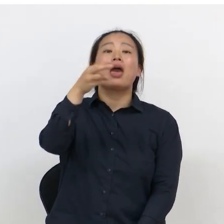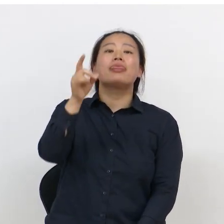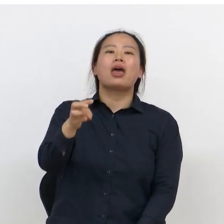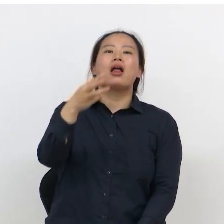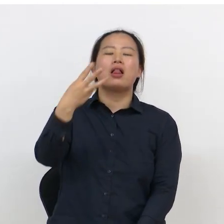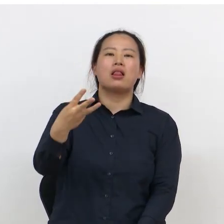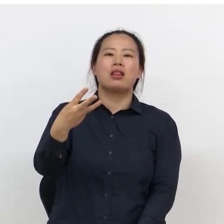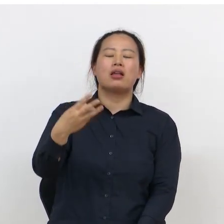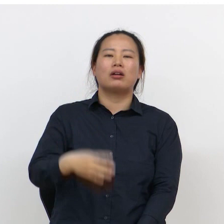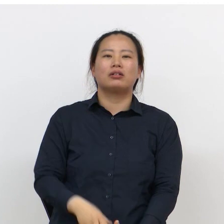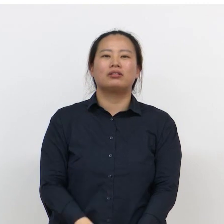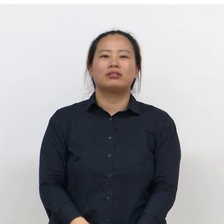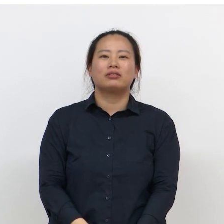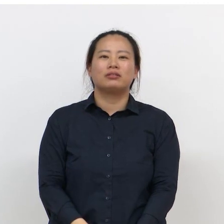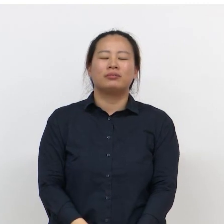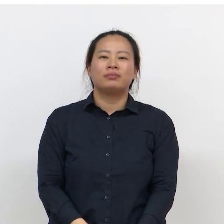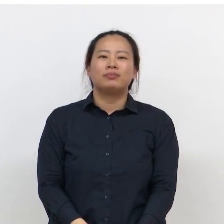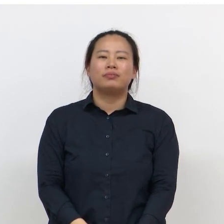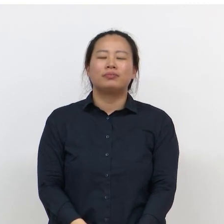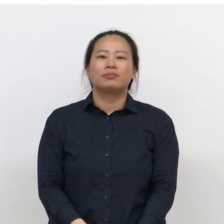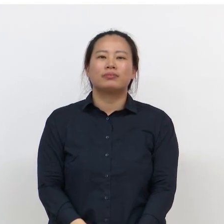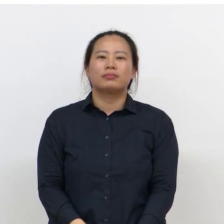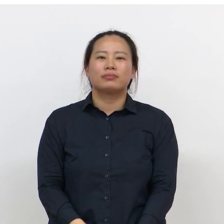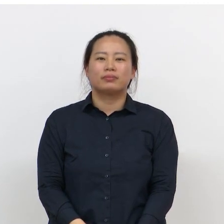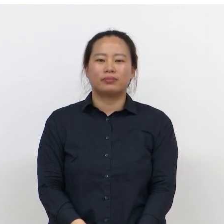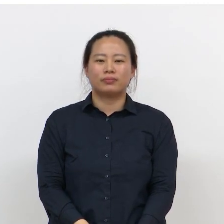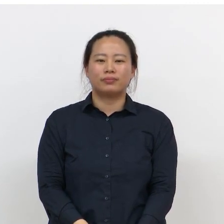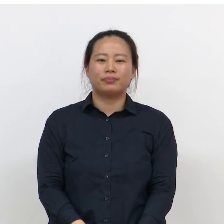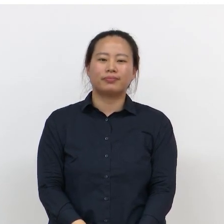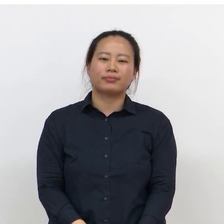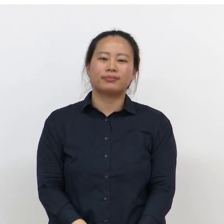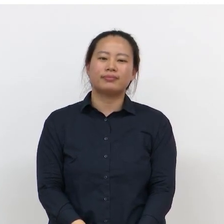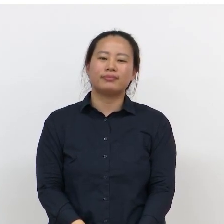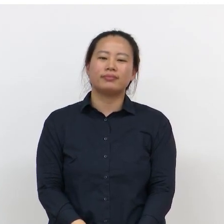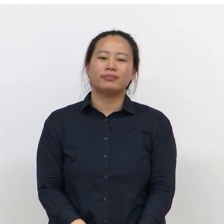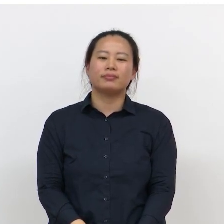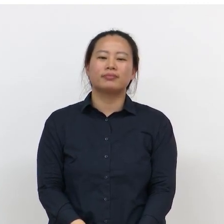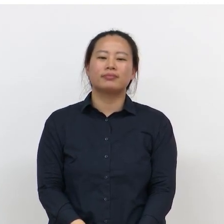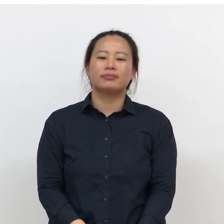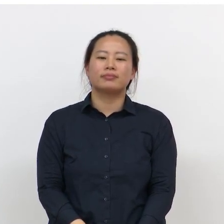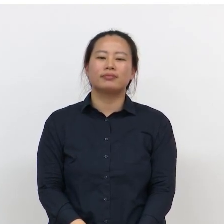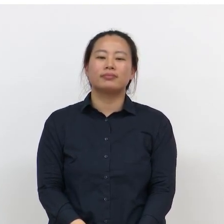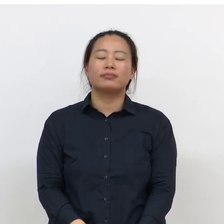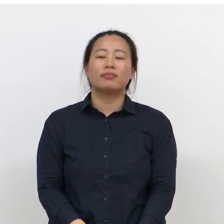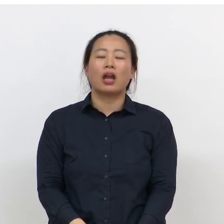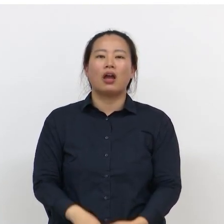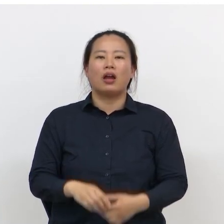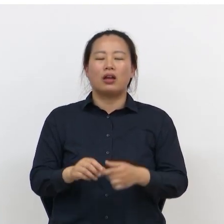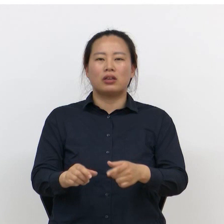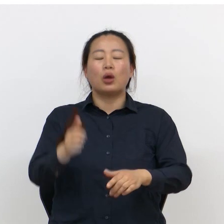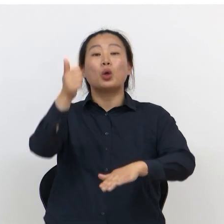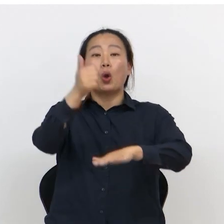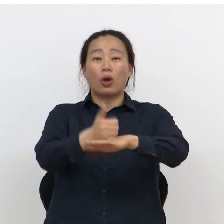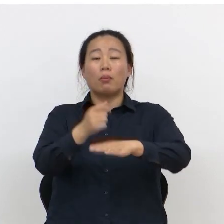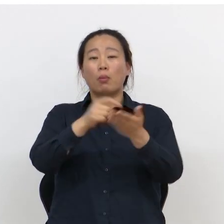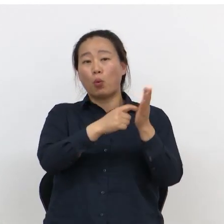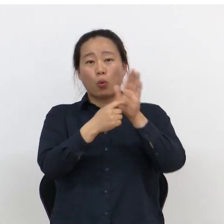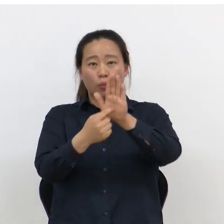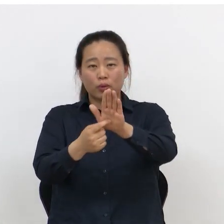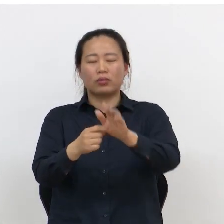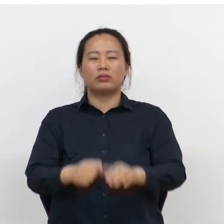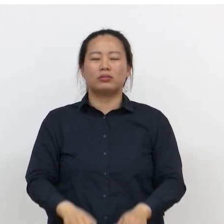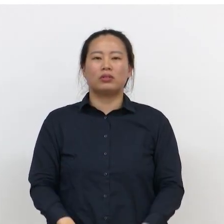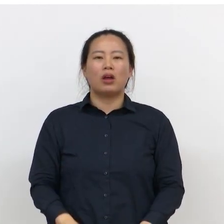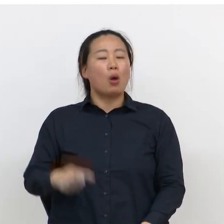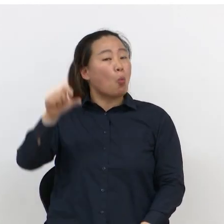메델사에서는 듀엣 히어링 시스템이라고 하는 EAS 장비를 가지고 있습니다. 이게 이제 그 장비를 이용한 결과인데 보청기